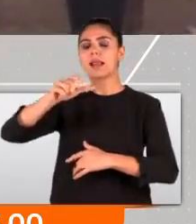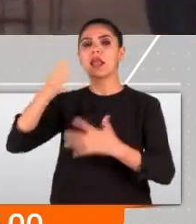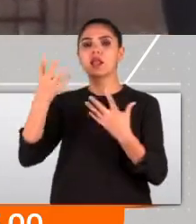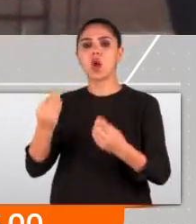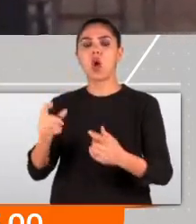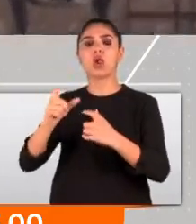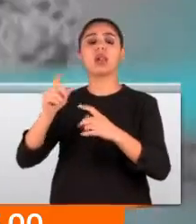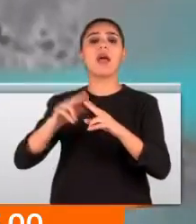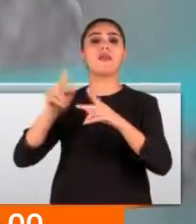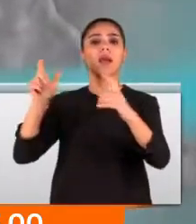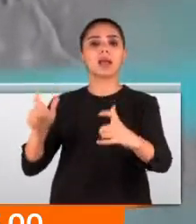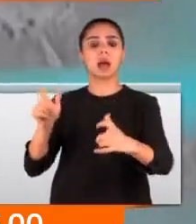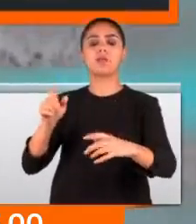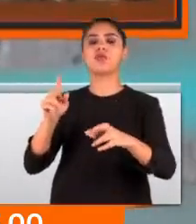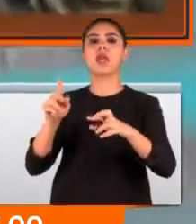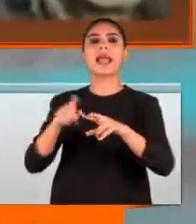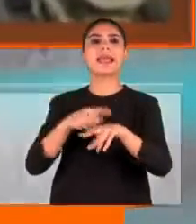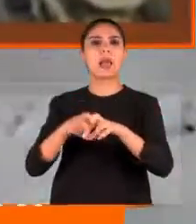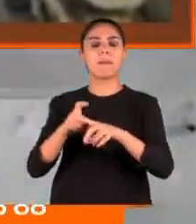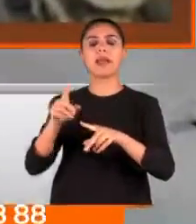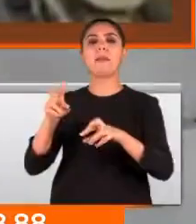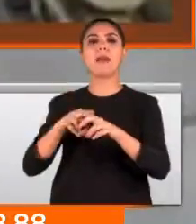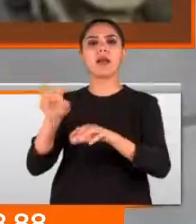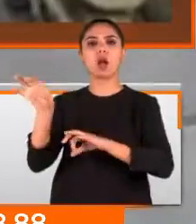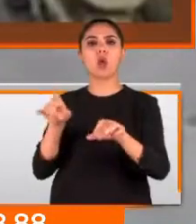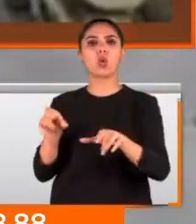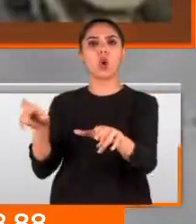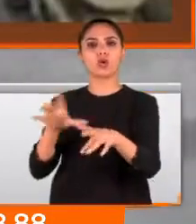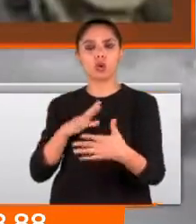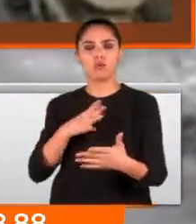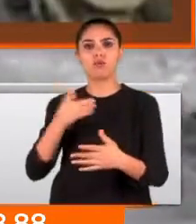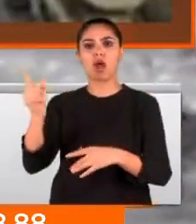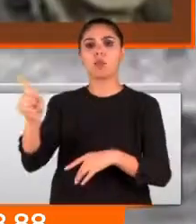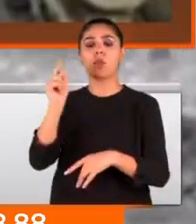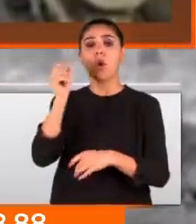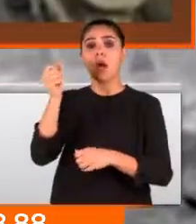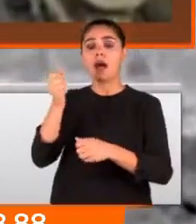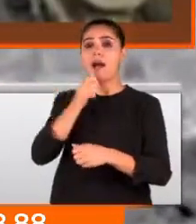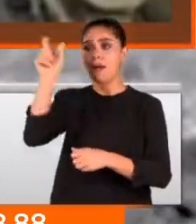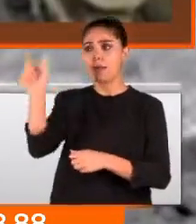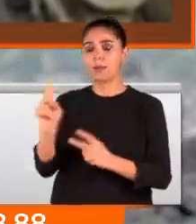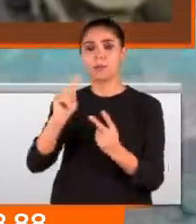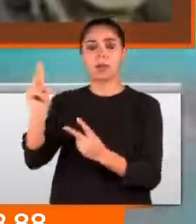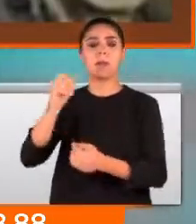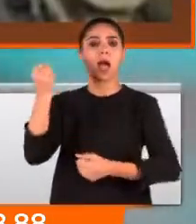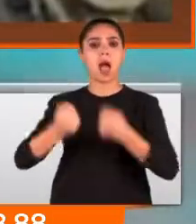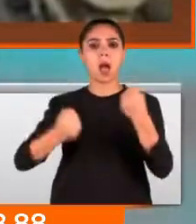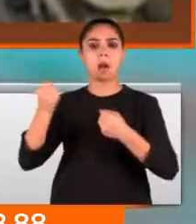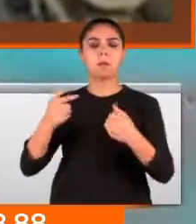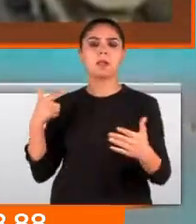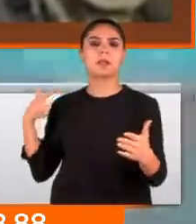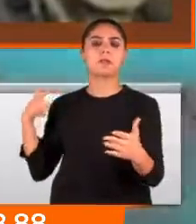süredir PKK-YPG kontrolünde. Silahlı insansız hava aracı Engin Karaaslan'ın aracını Kamışlı Haseke yolunda